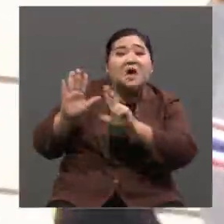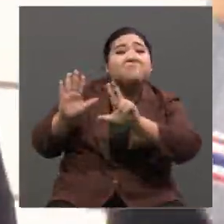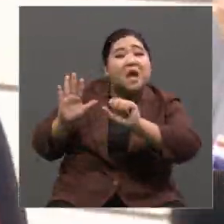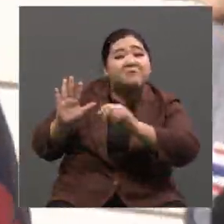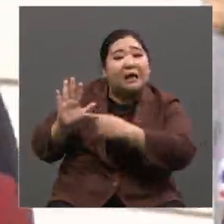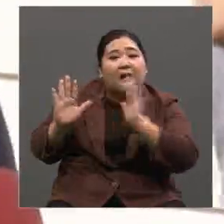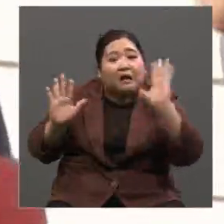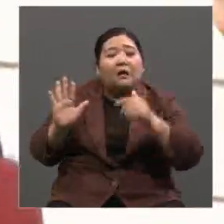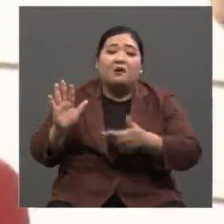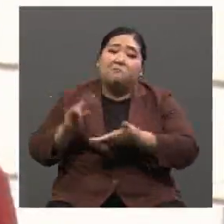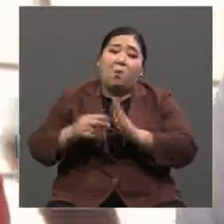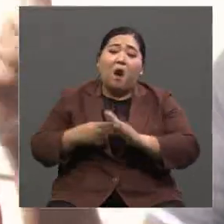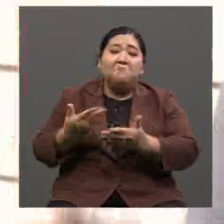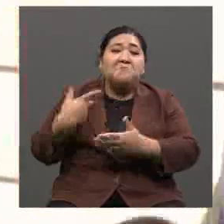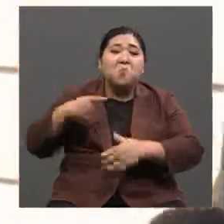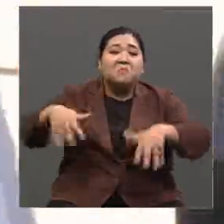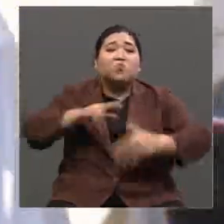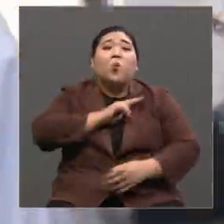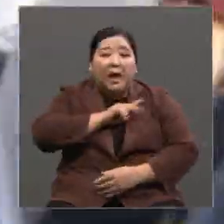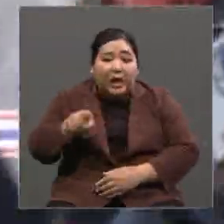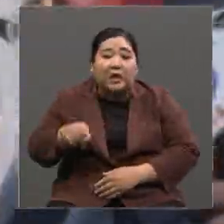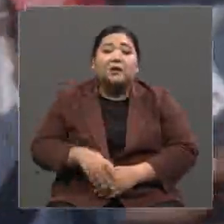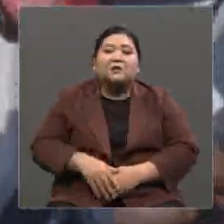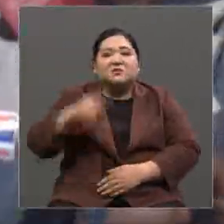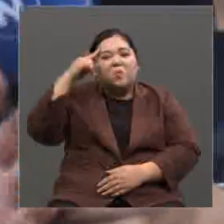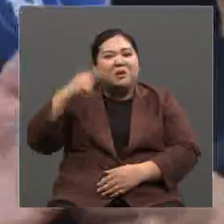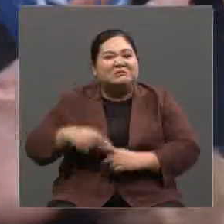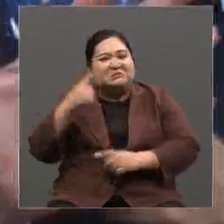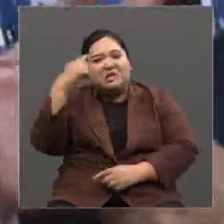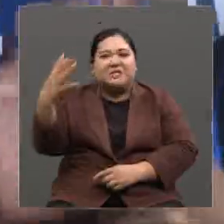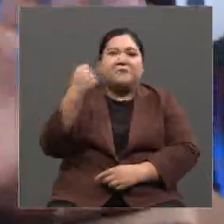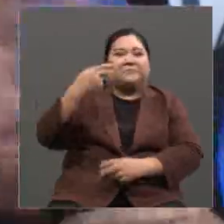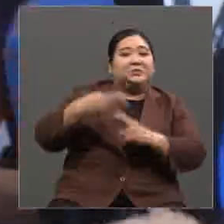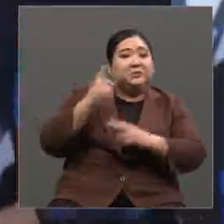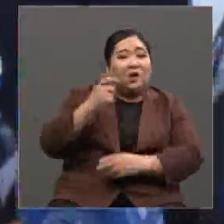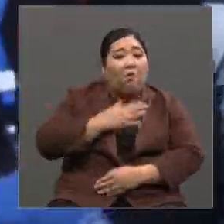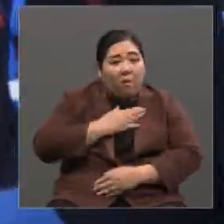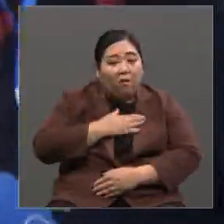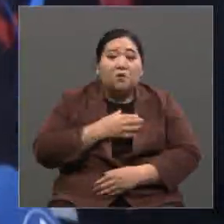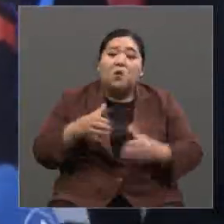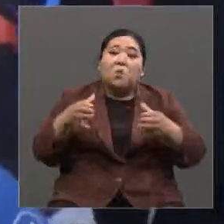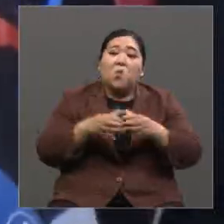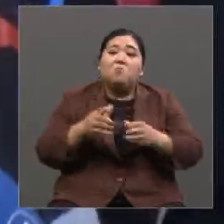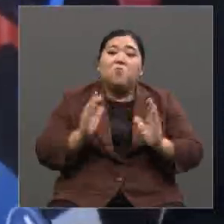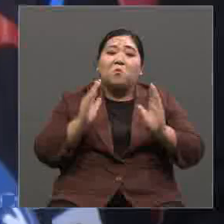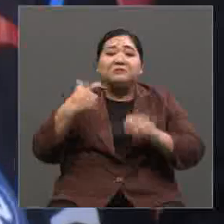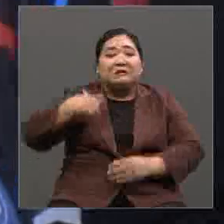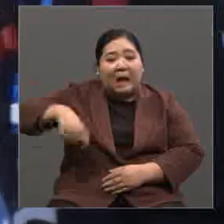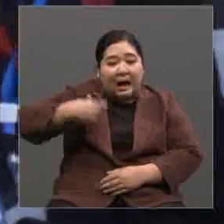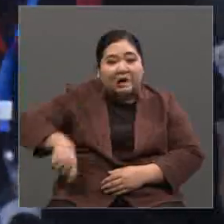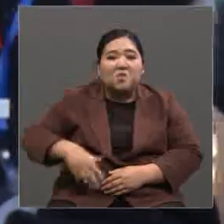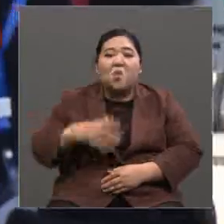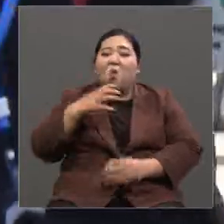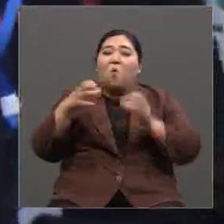ทนายความและเชื่อว่ามีกระบวนการจ้องที่จะทำลายชื่อเสียงมีทั้งทนายกลุ่มคนหิวแสงและนักร้อง